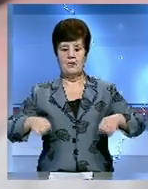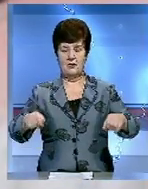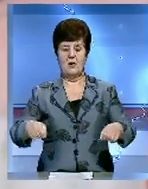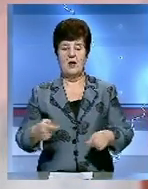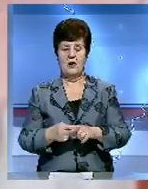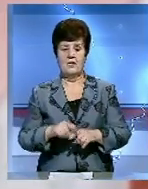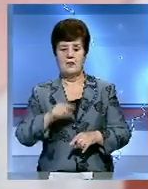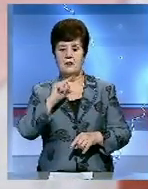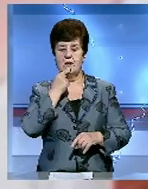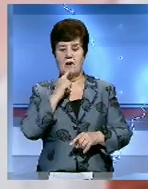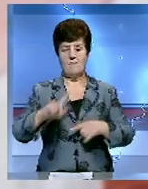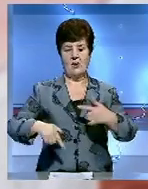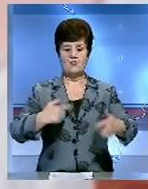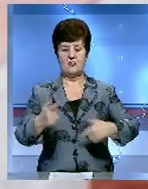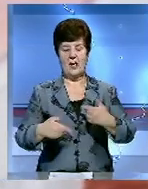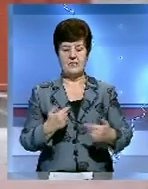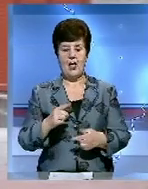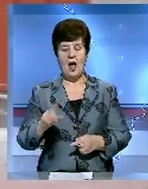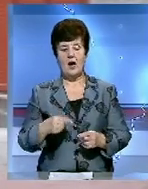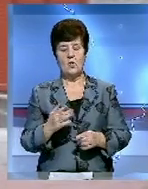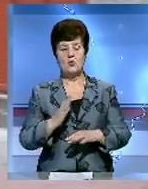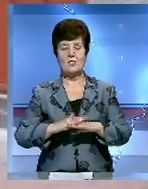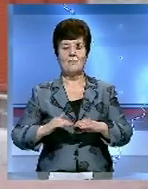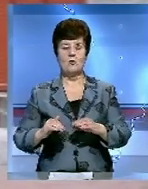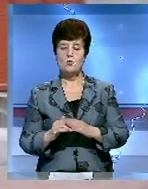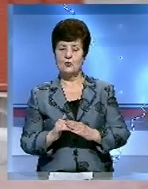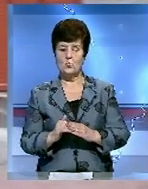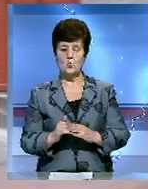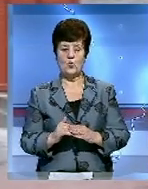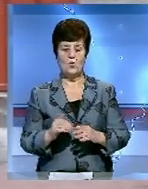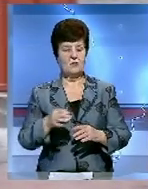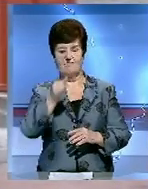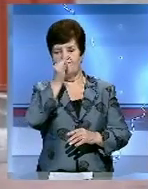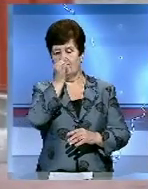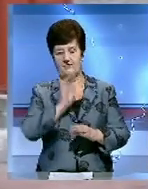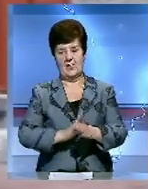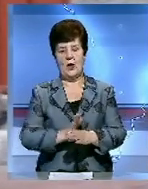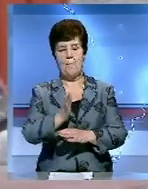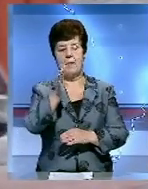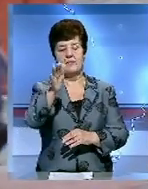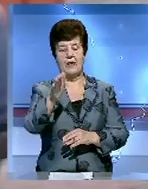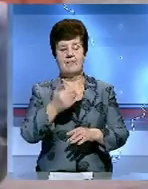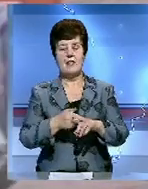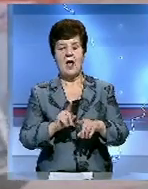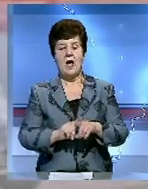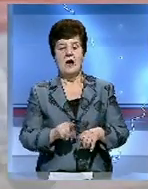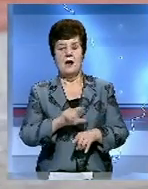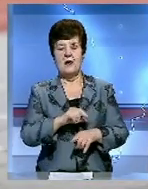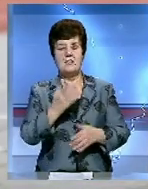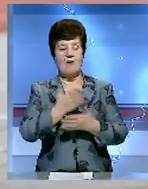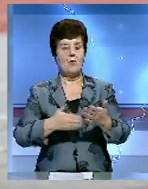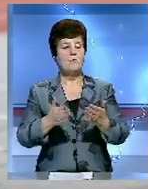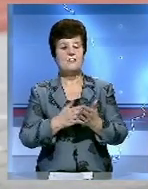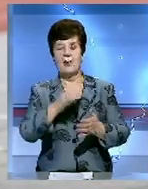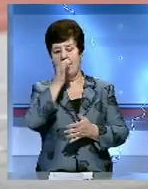вращать колеса вручную, сюда никак не подняться. Самостоятельно вообще не подняться и